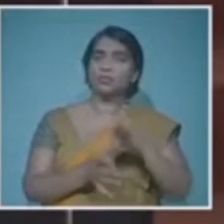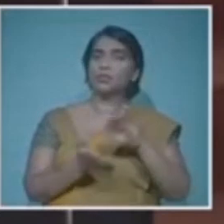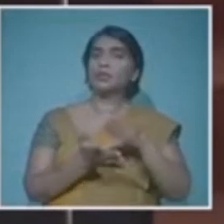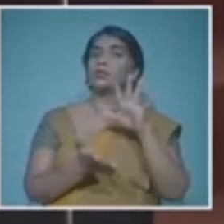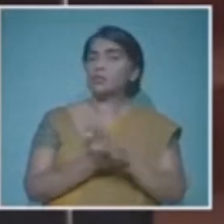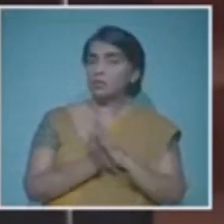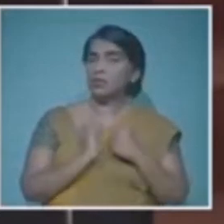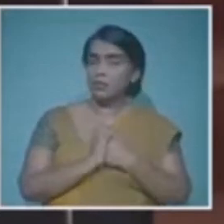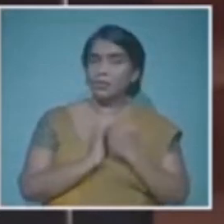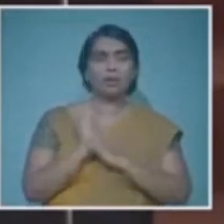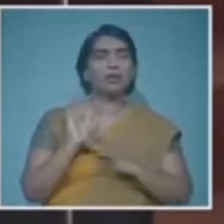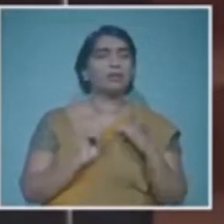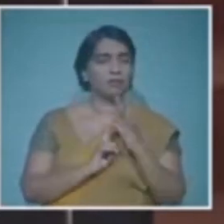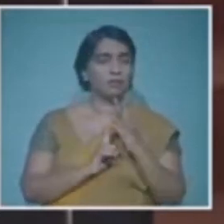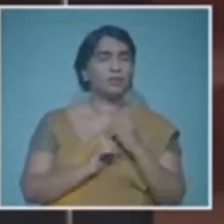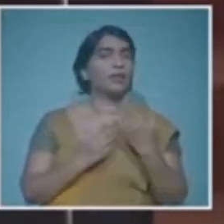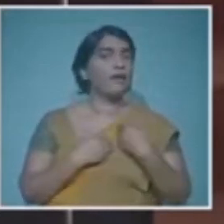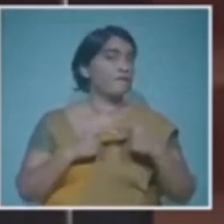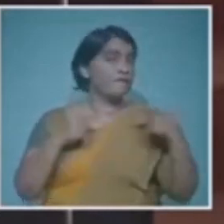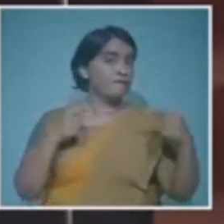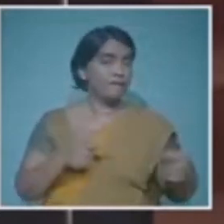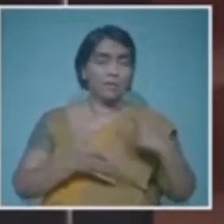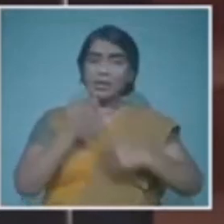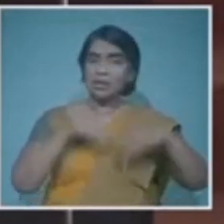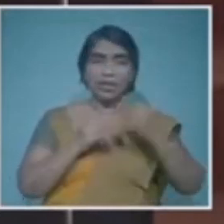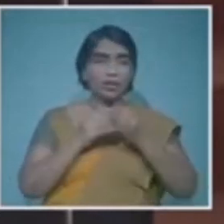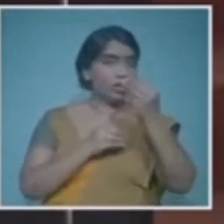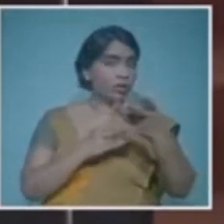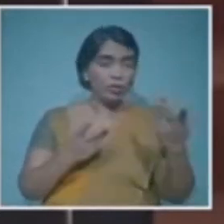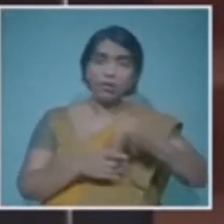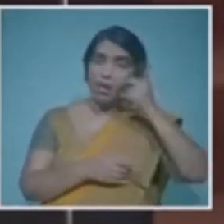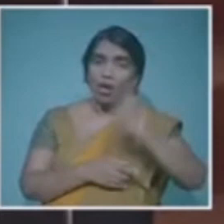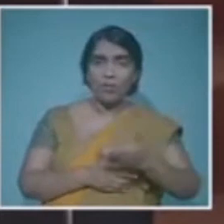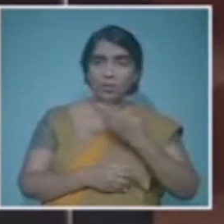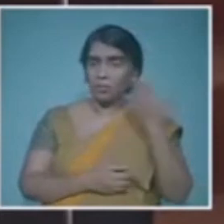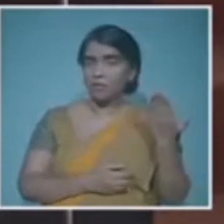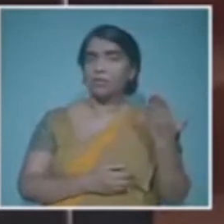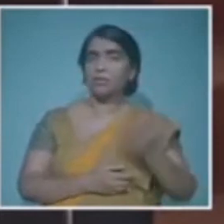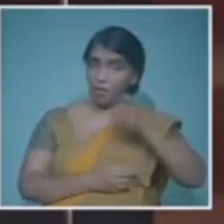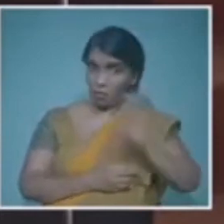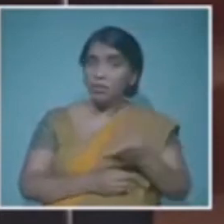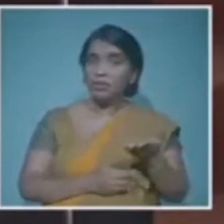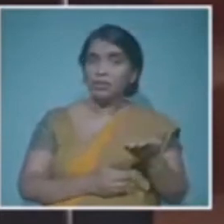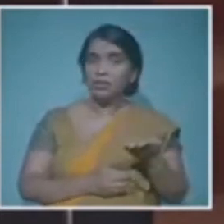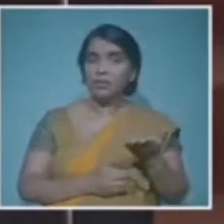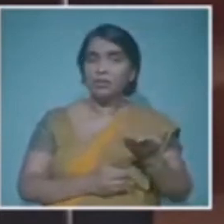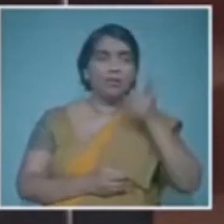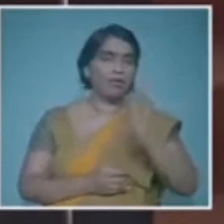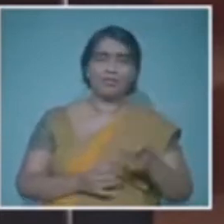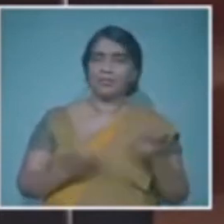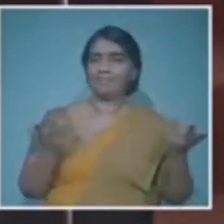ගරු මන්ත්‍රීතුමනි. අපි විපක්ෂයේ ජද්ද දුන්න නැත්නම් ඒක සම්මත වෙනවද? එදා සම්මත වෙනවද? සම්මත